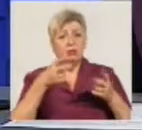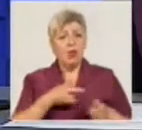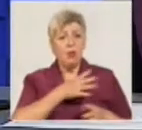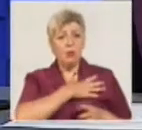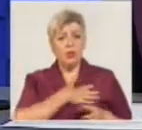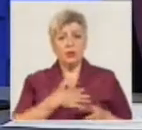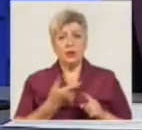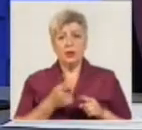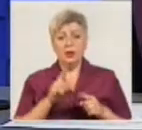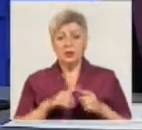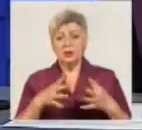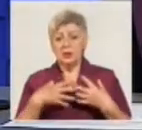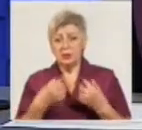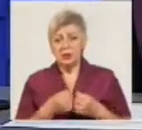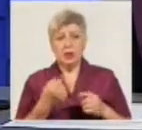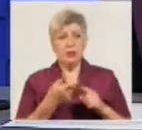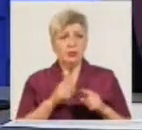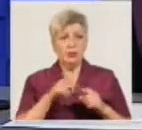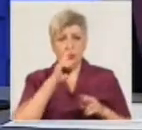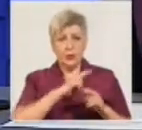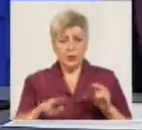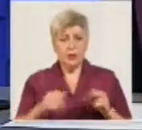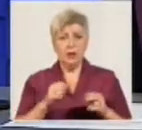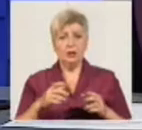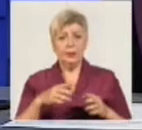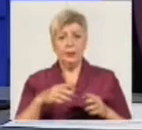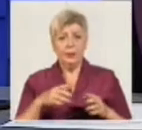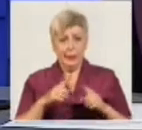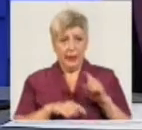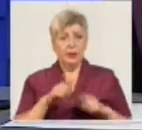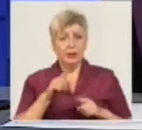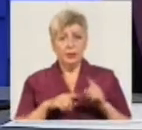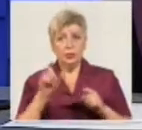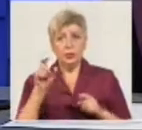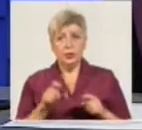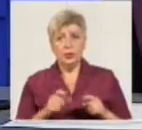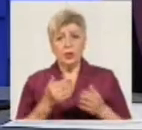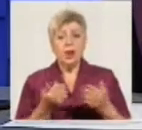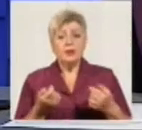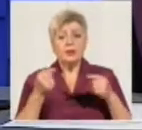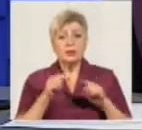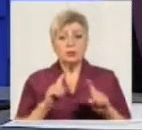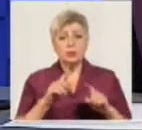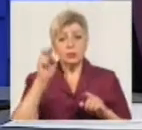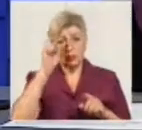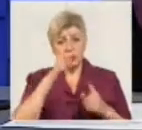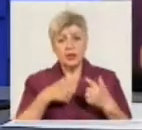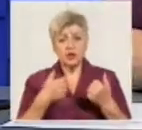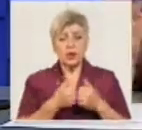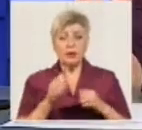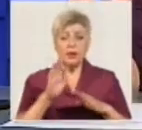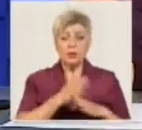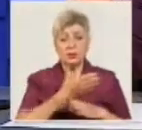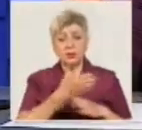родини загиблих, це діти в цих родинах. І від того, що держава розділена, знаєте, на